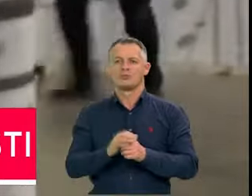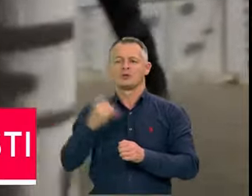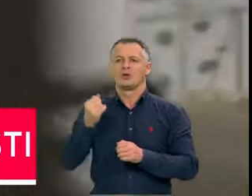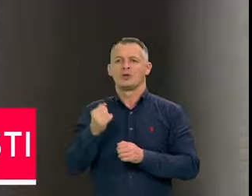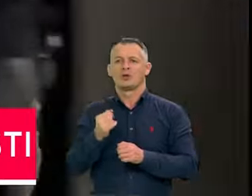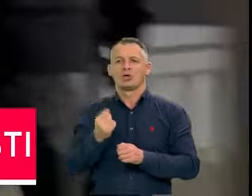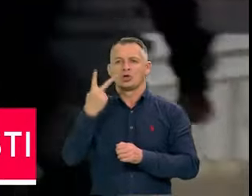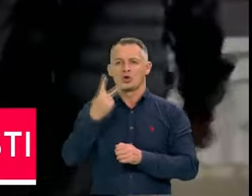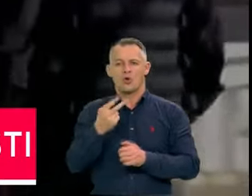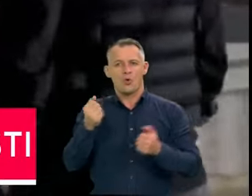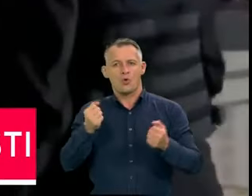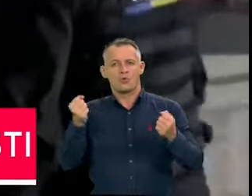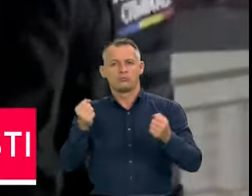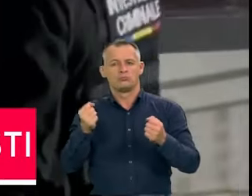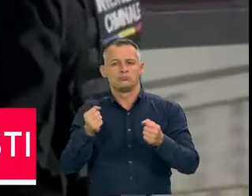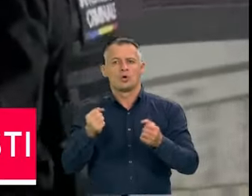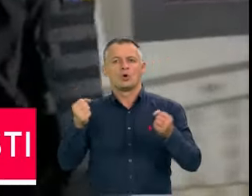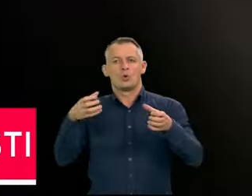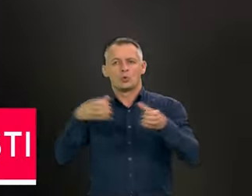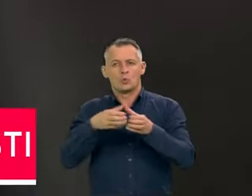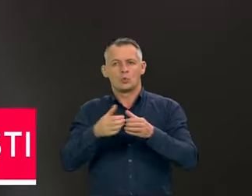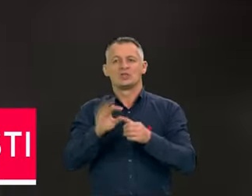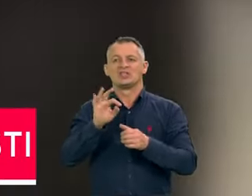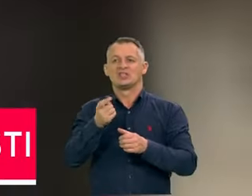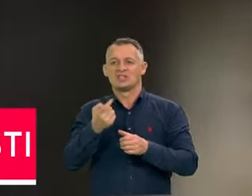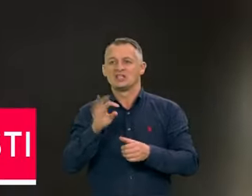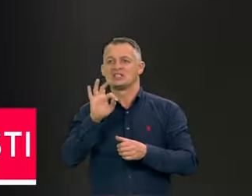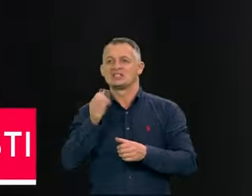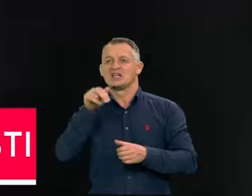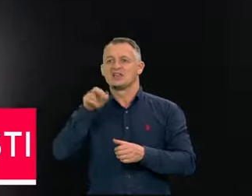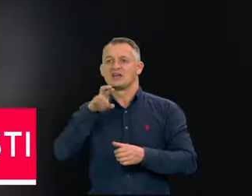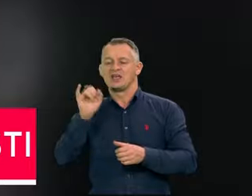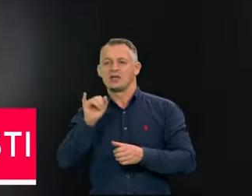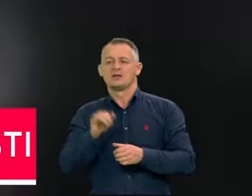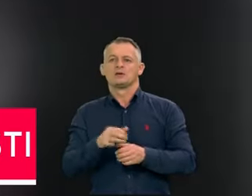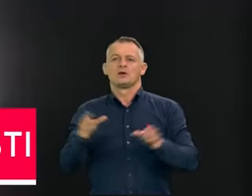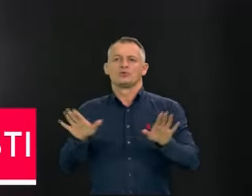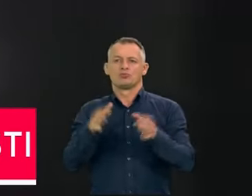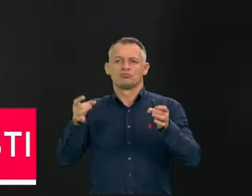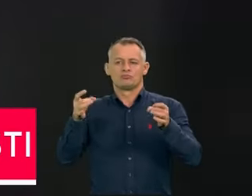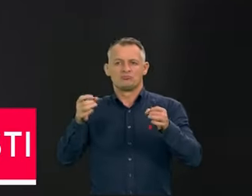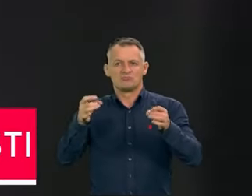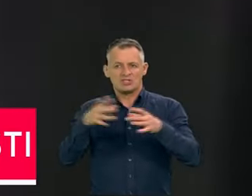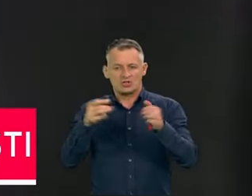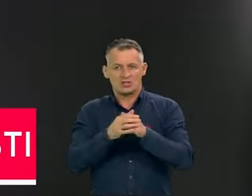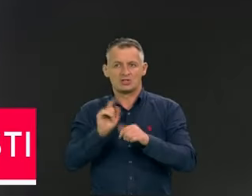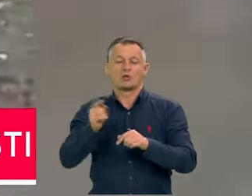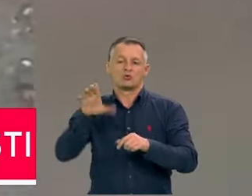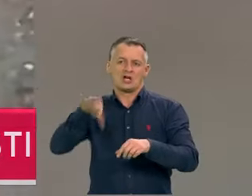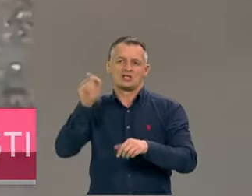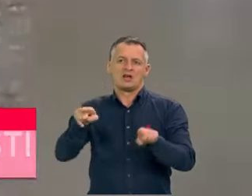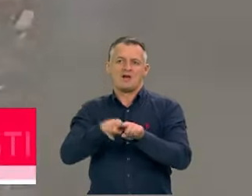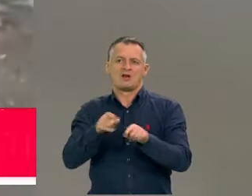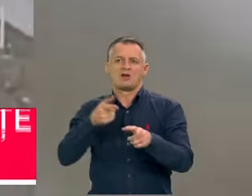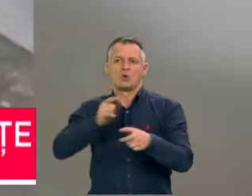în stradă în Țăndărei și atunci ca și acum au fost găsite mai mai multe tipuri de arme în urma descinderilor de la Bărbulești